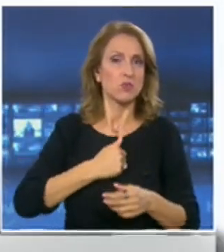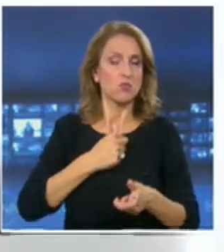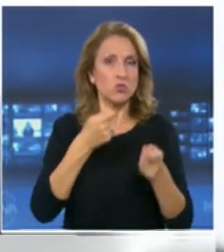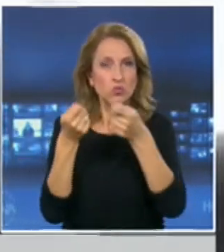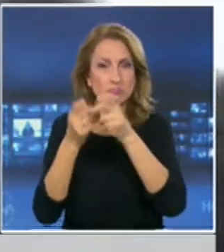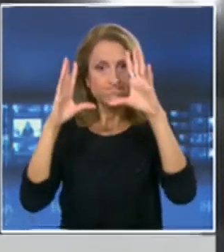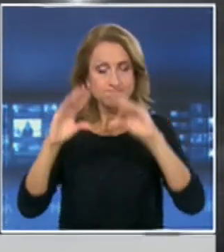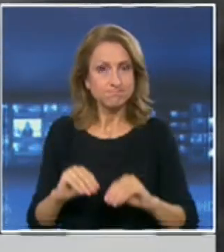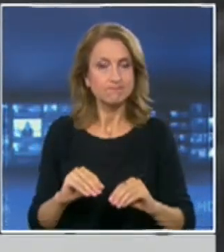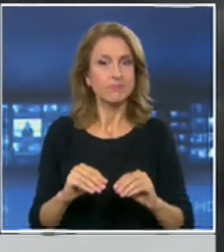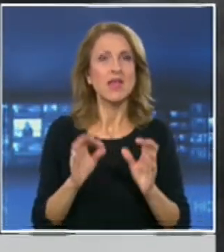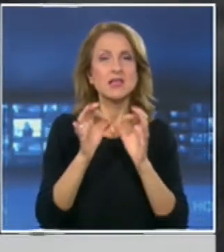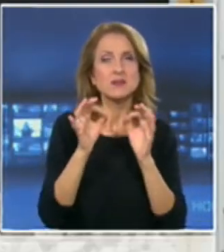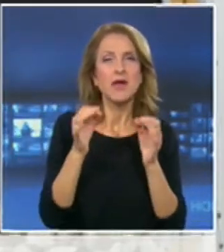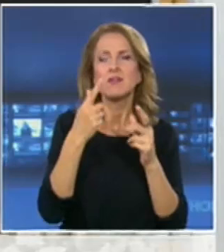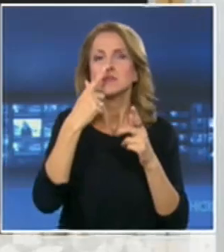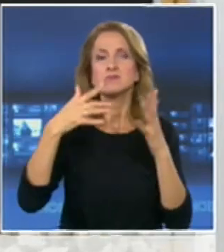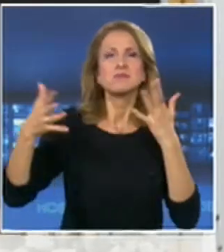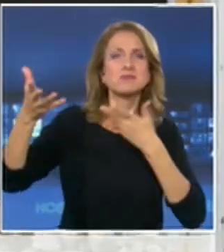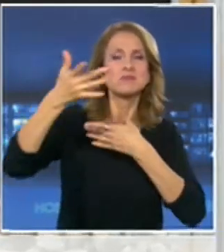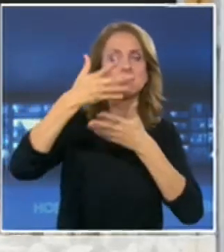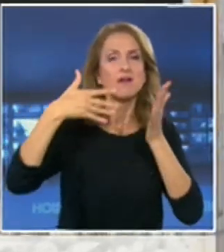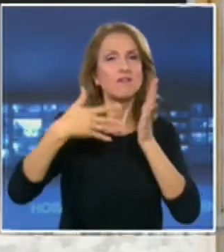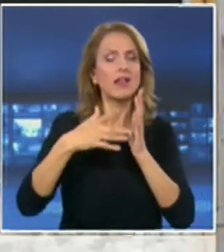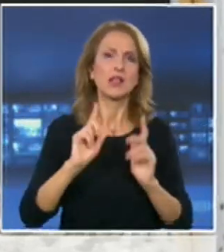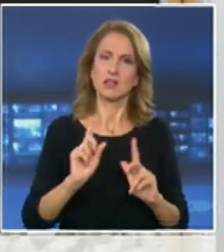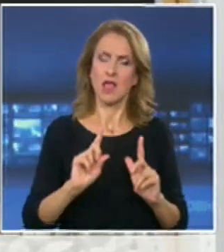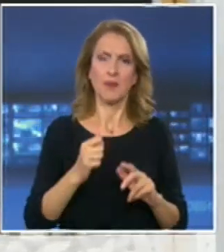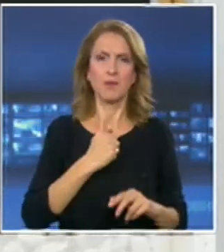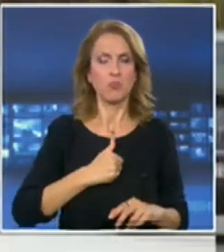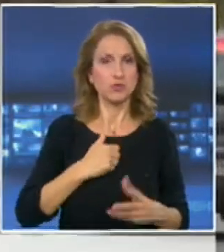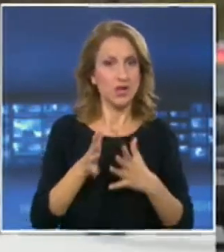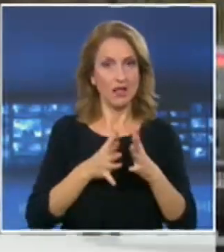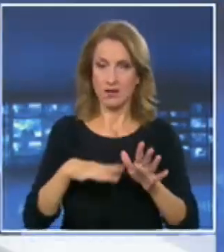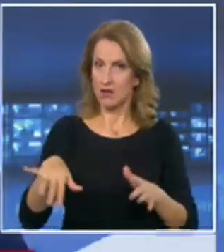се измерват стойностите на вредните емисии. Няма пострадали хора.